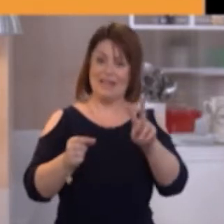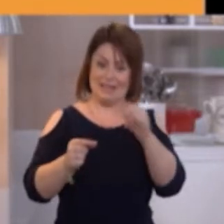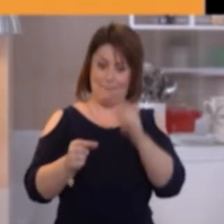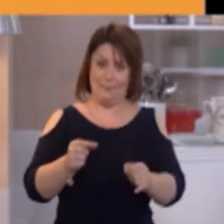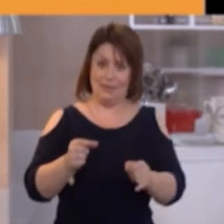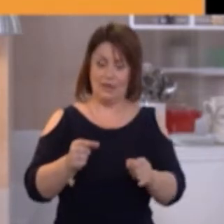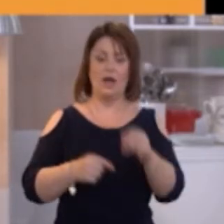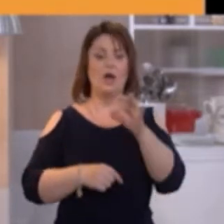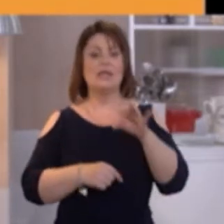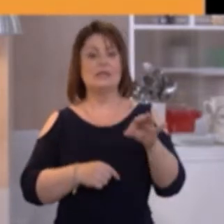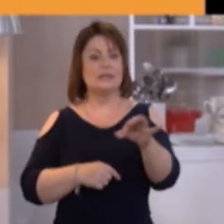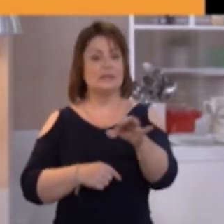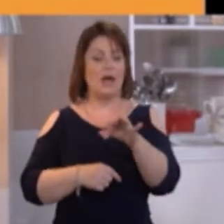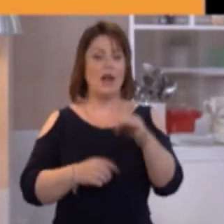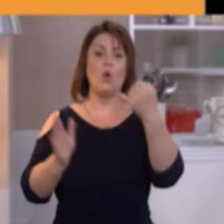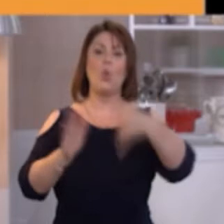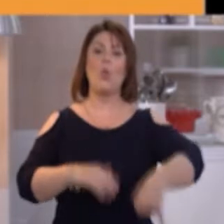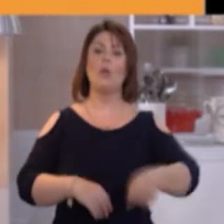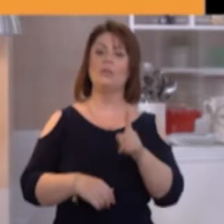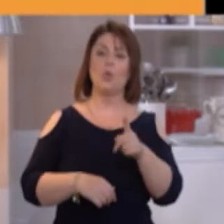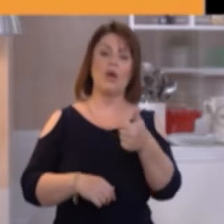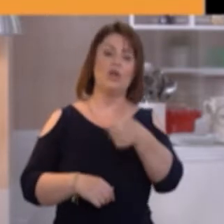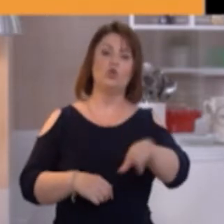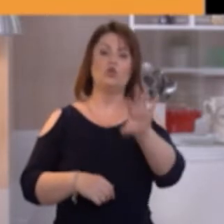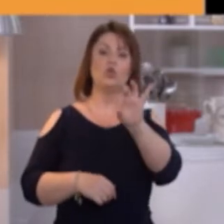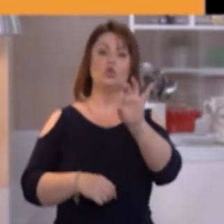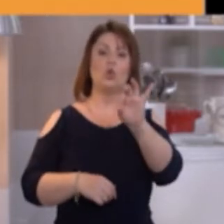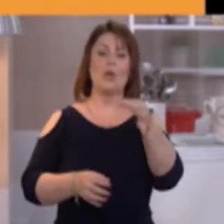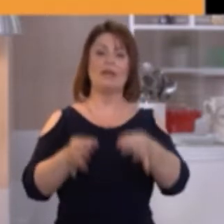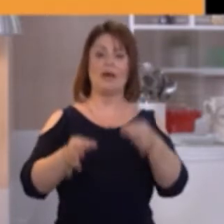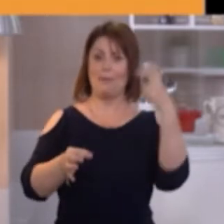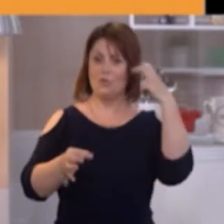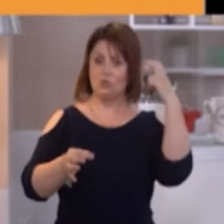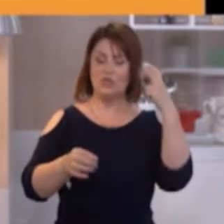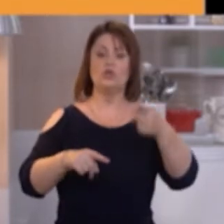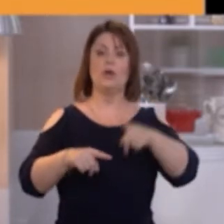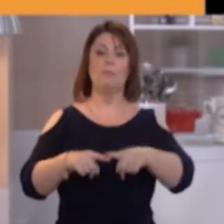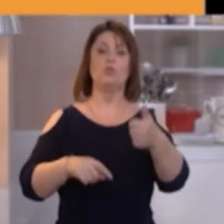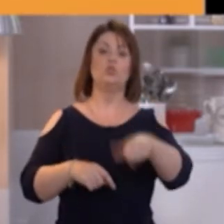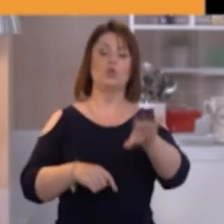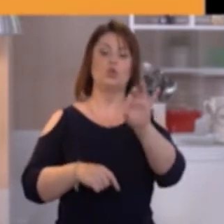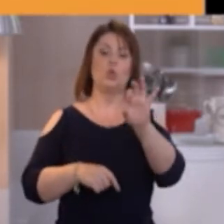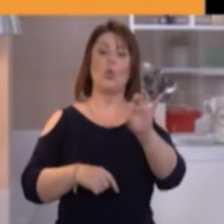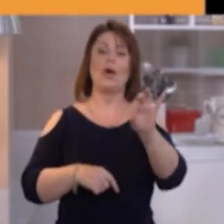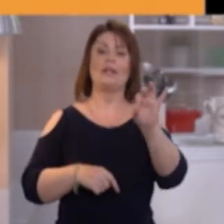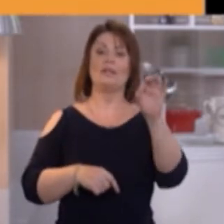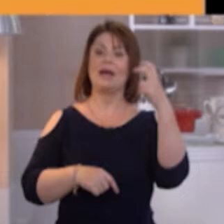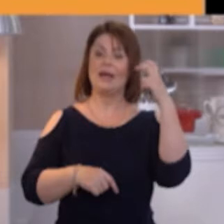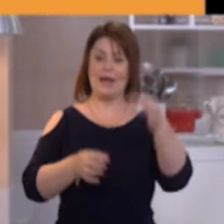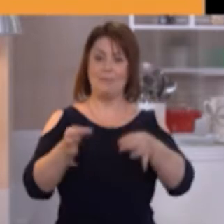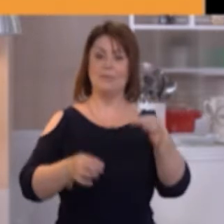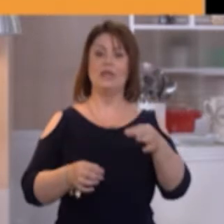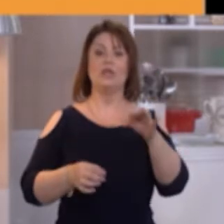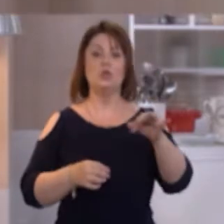sale e in ultimo 150 g di ciliegie, 50 g di zucchero, del burro e della